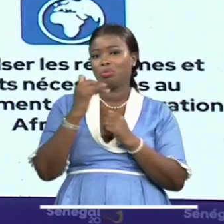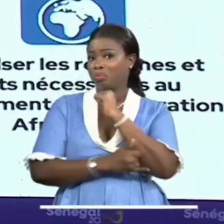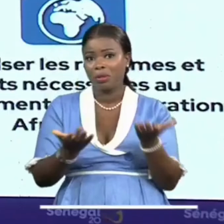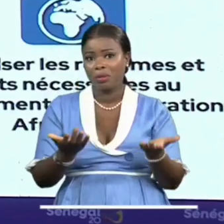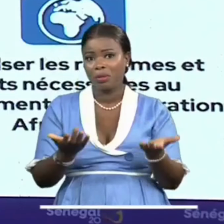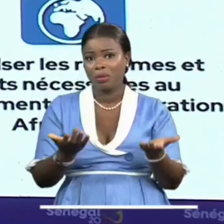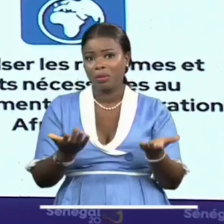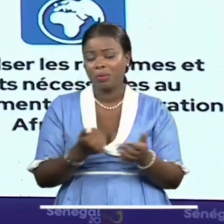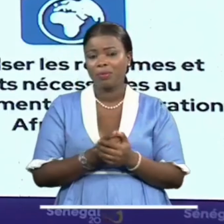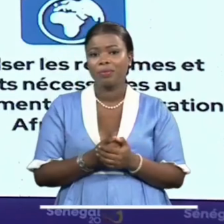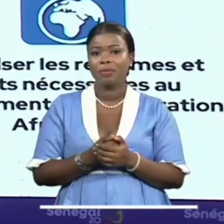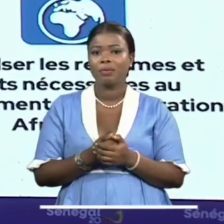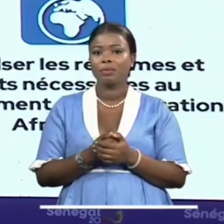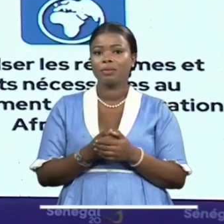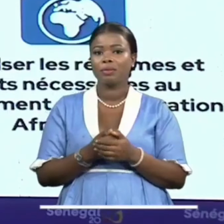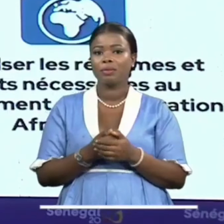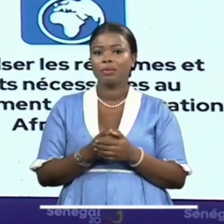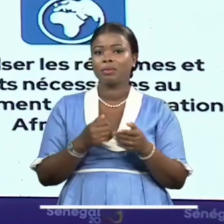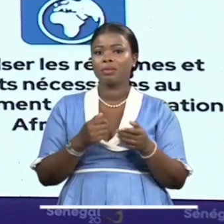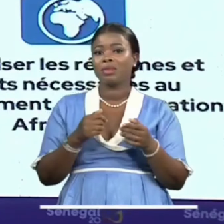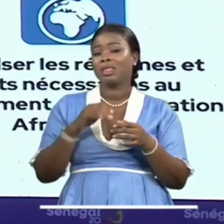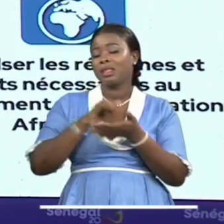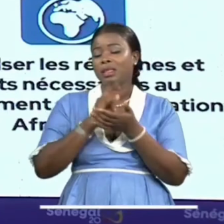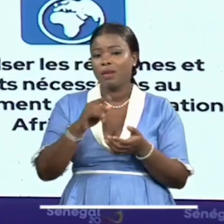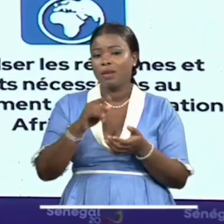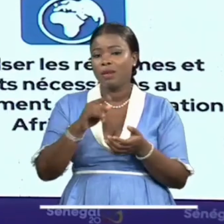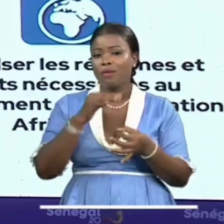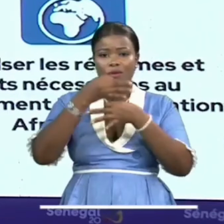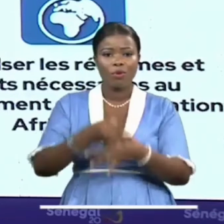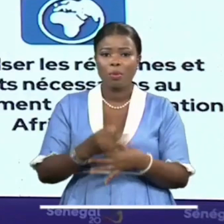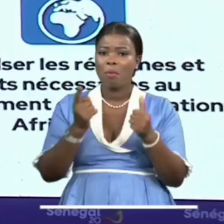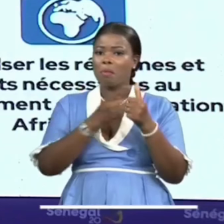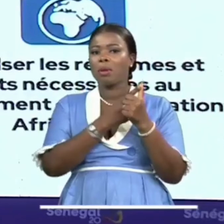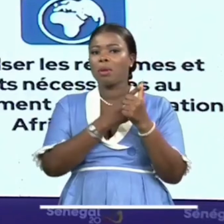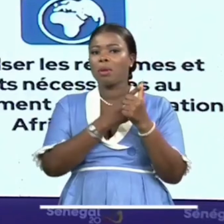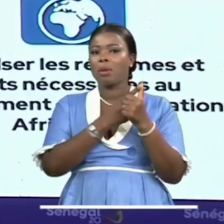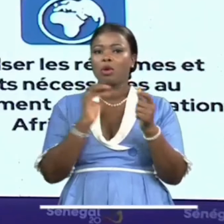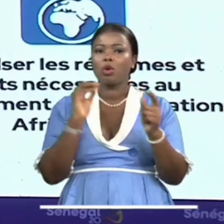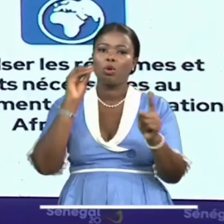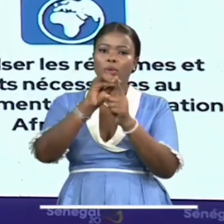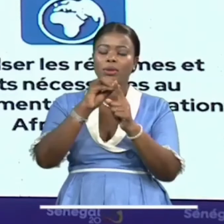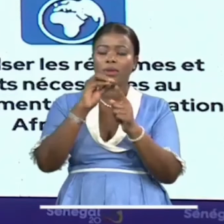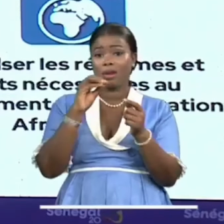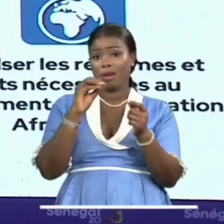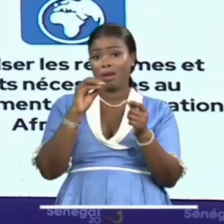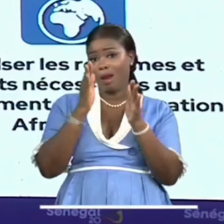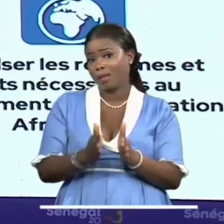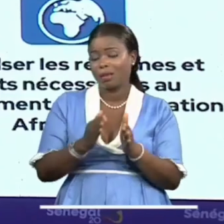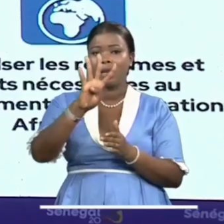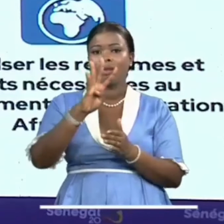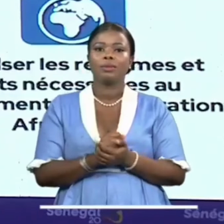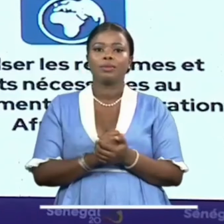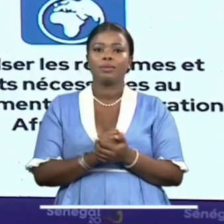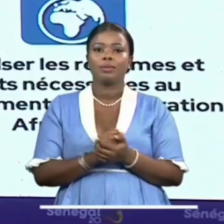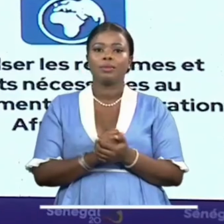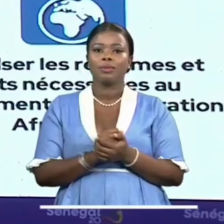et la protection du citoyens c'est fondamental c'est le premier objectif stratégique de l'axe 4 le deuxème objectif c'est de réformer les institutions